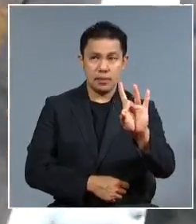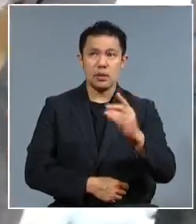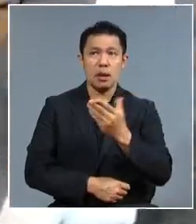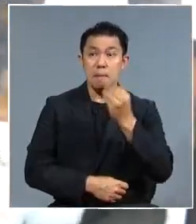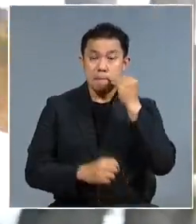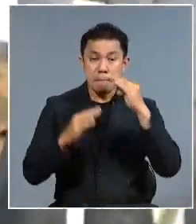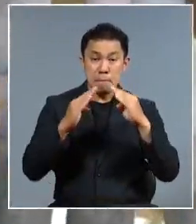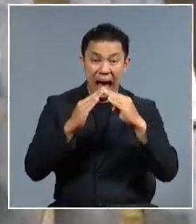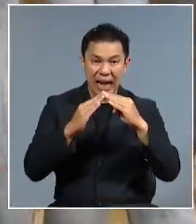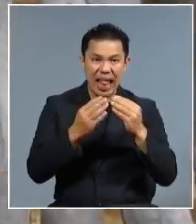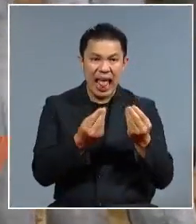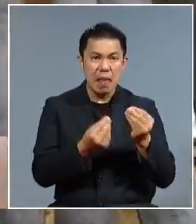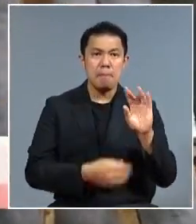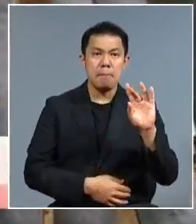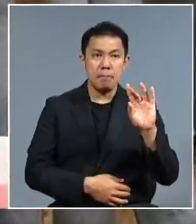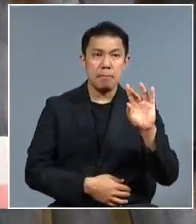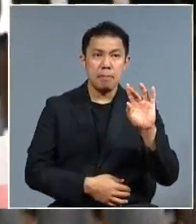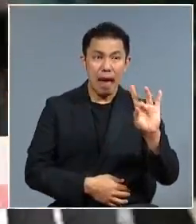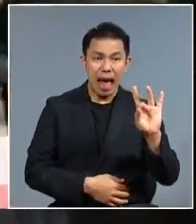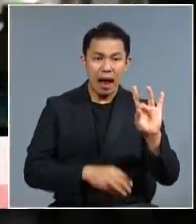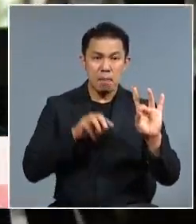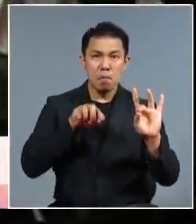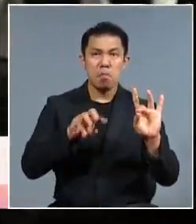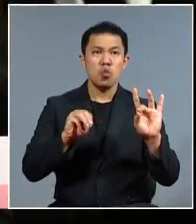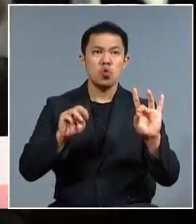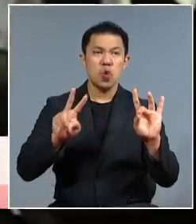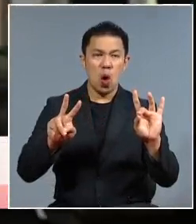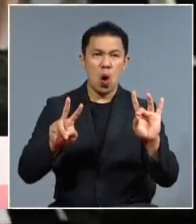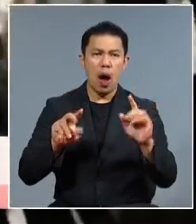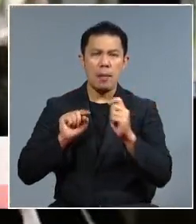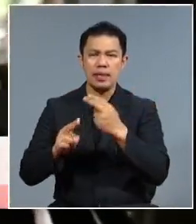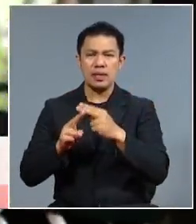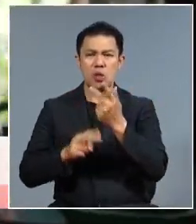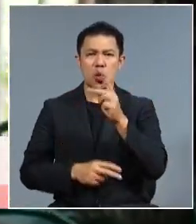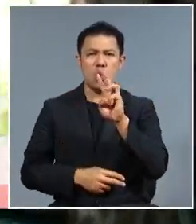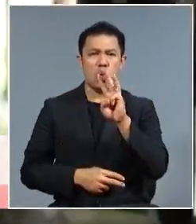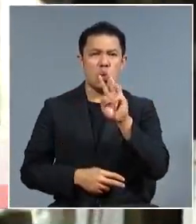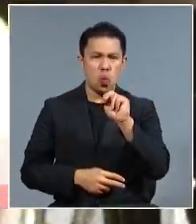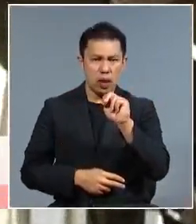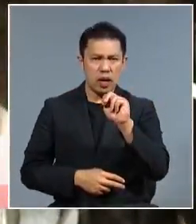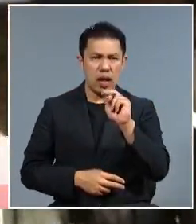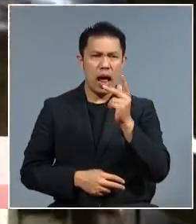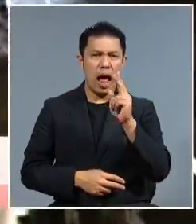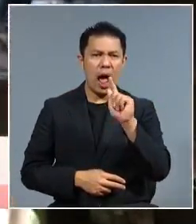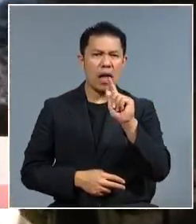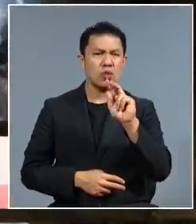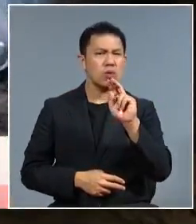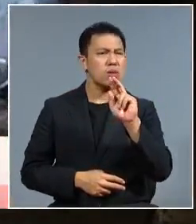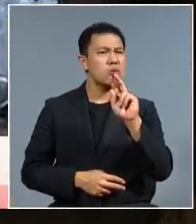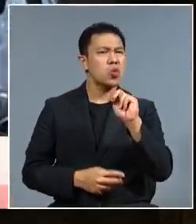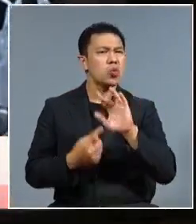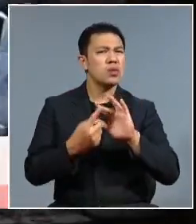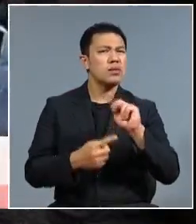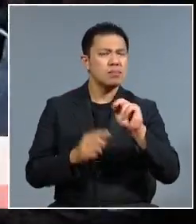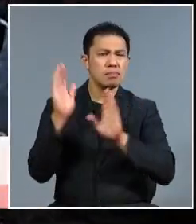าศัยอยู่ที่บ้านเลขที่8หมู่2นะฮะที่คุณขนุนอำเภอคุณขนุนจังหวัดพัทลุงสภาพบ้านนะครับเป็นไม้เก่าผุพังฮะฝา